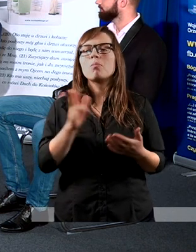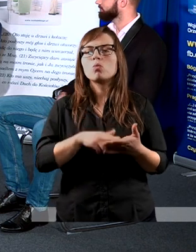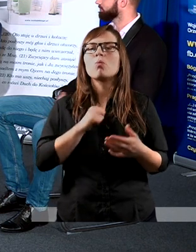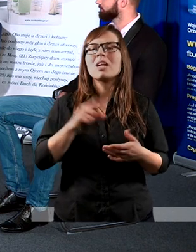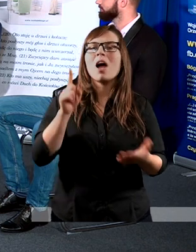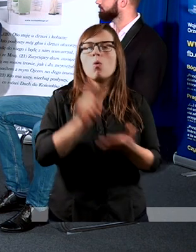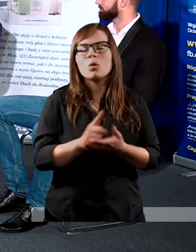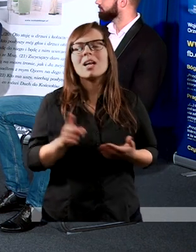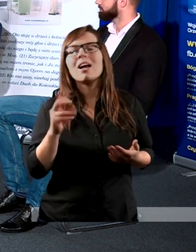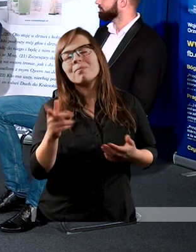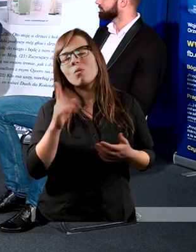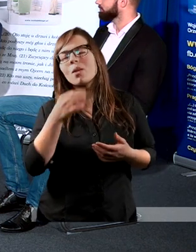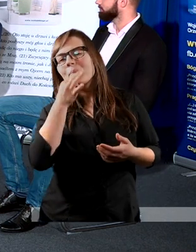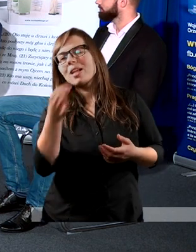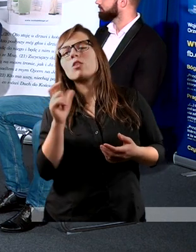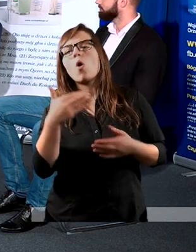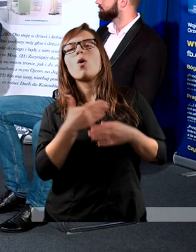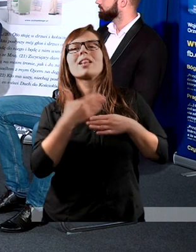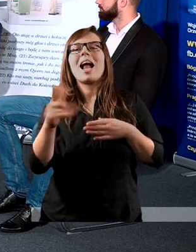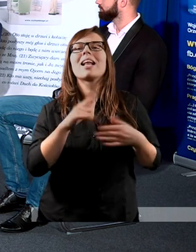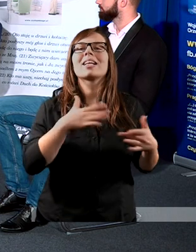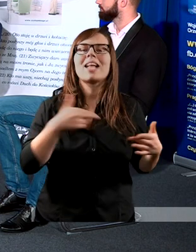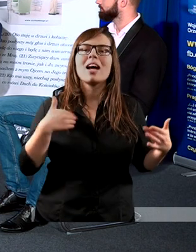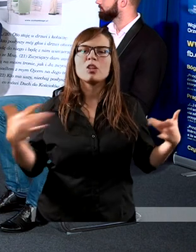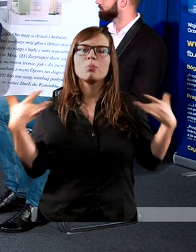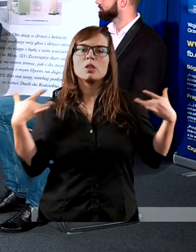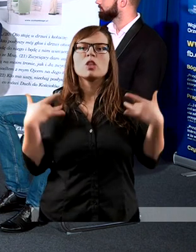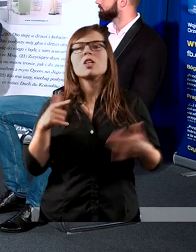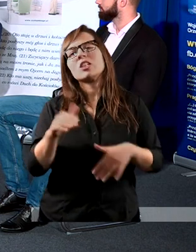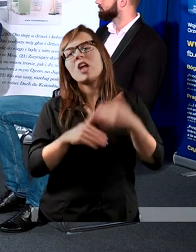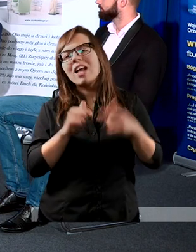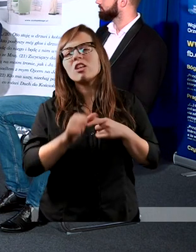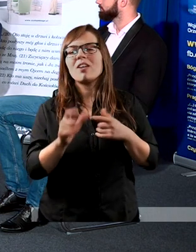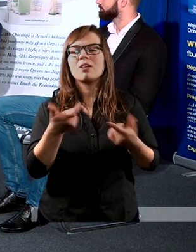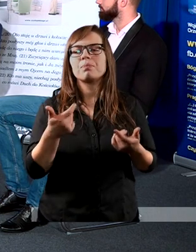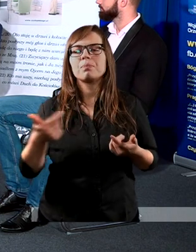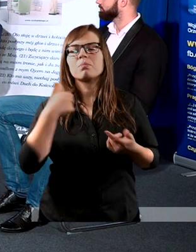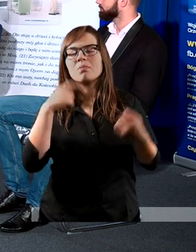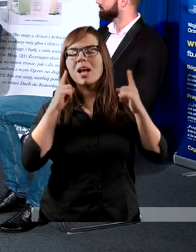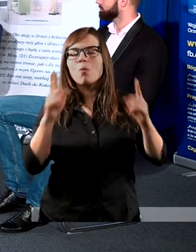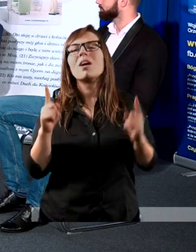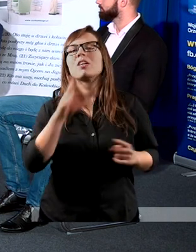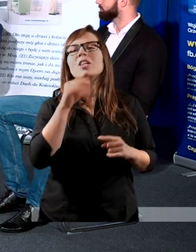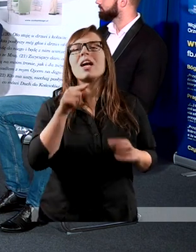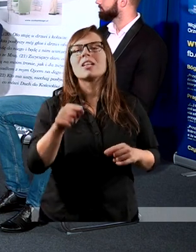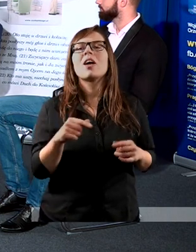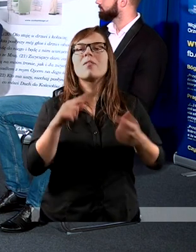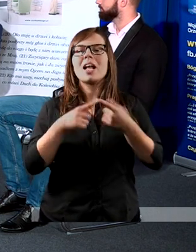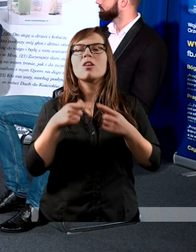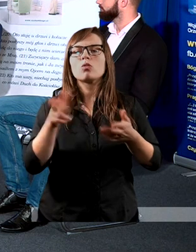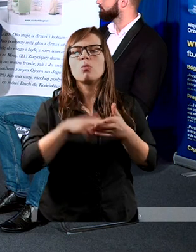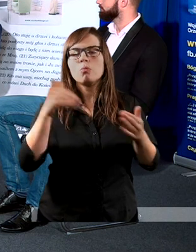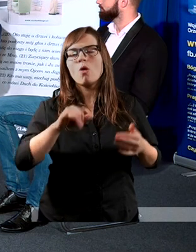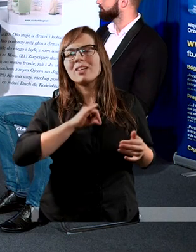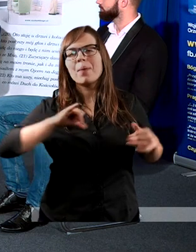się udaje. I teraz potem pytanie, co dalej za tym idzie? Czy ten ktoś jest szczęśliwy? Bo ja uważam, że szczęście jest wtedy, kiedy możesz